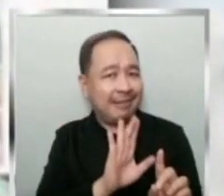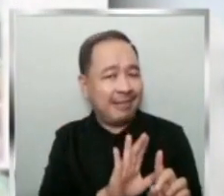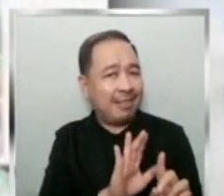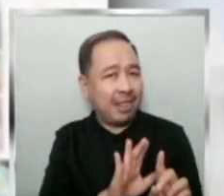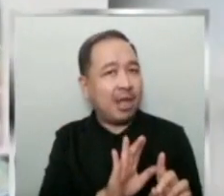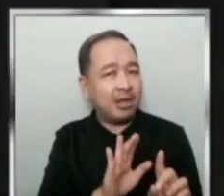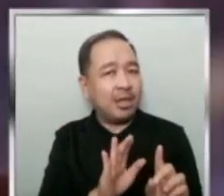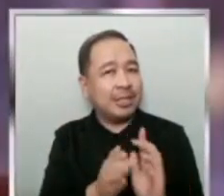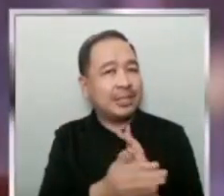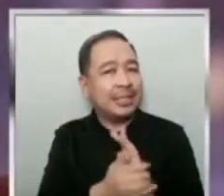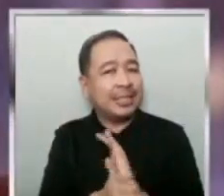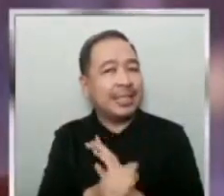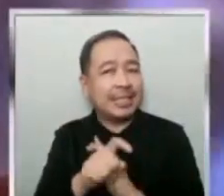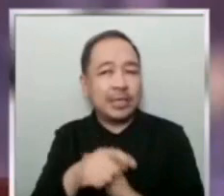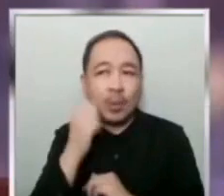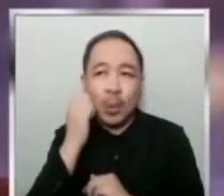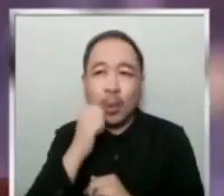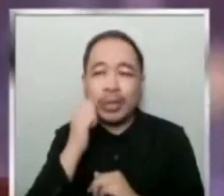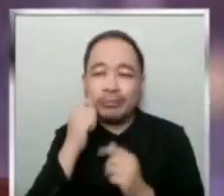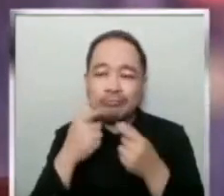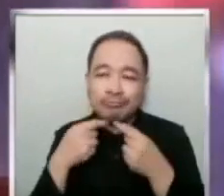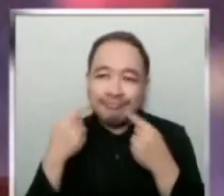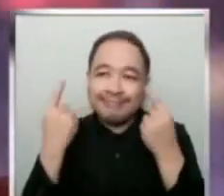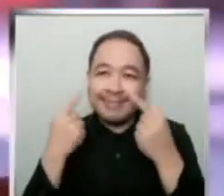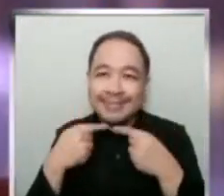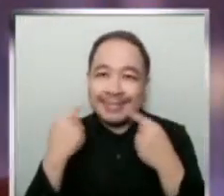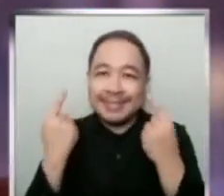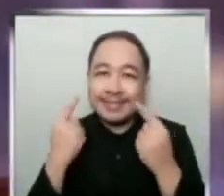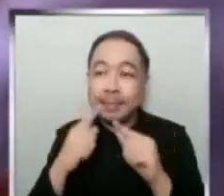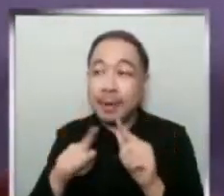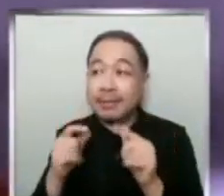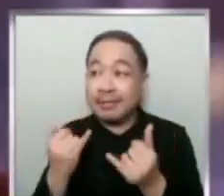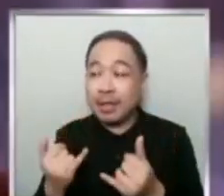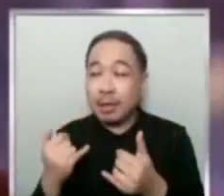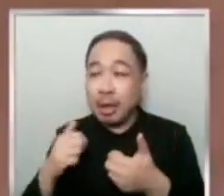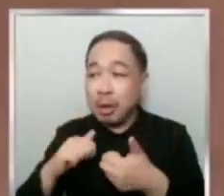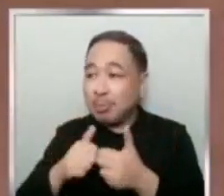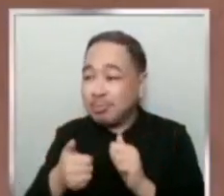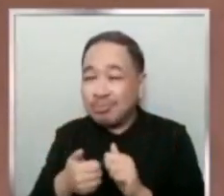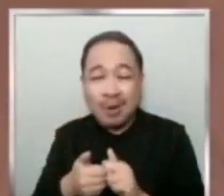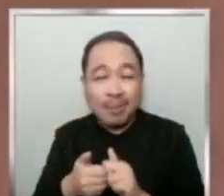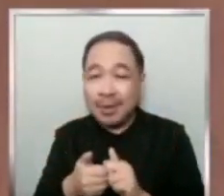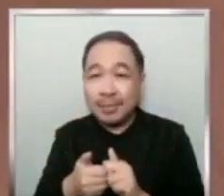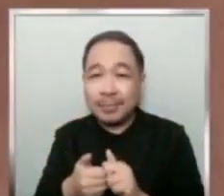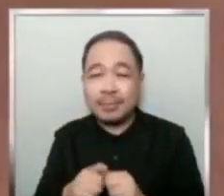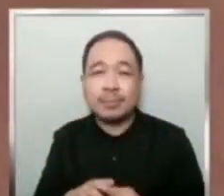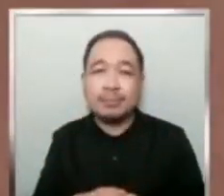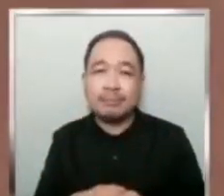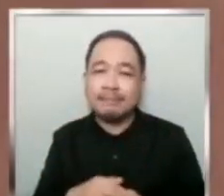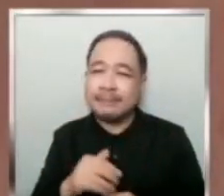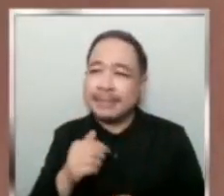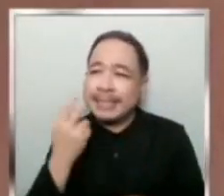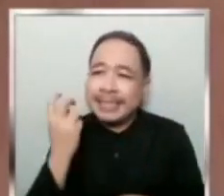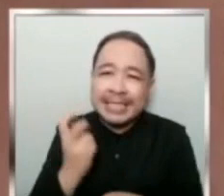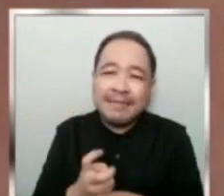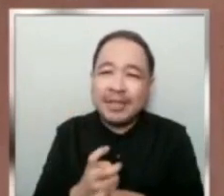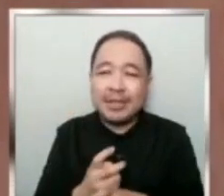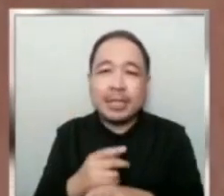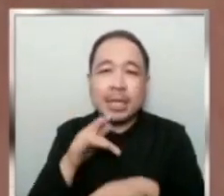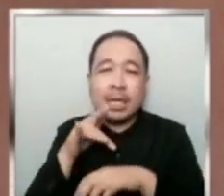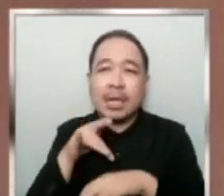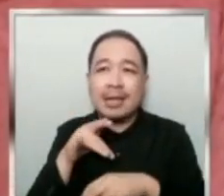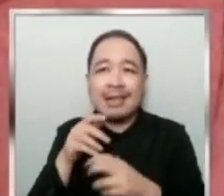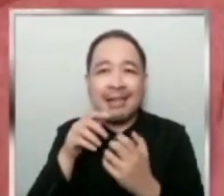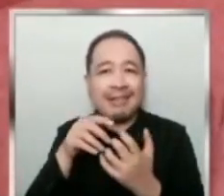ay palangiti ang problema. Sobrang hirap po nang wala kang ngipi, ma'am, kasi unang-una